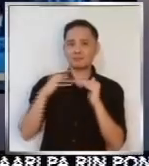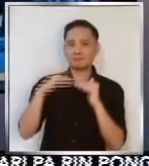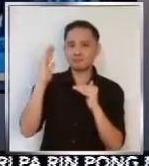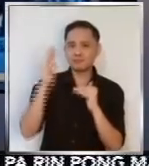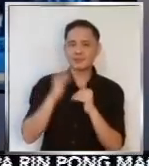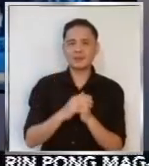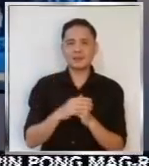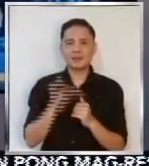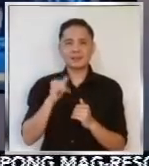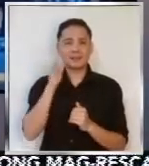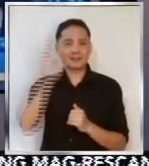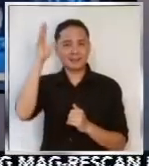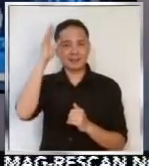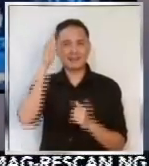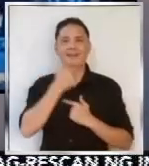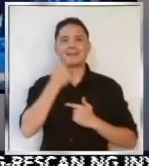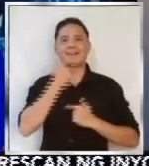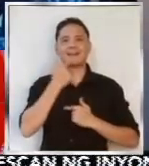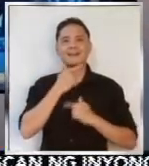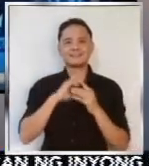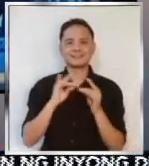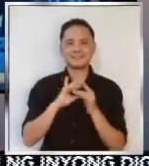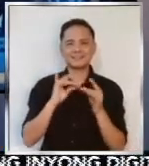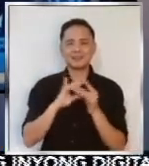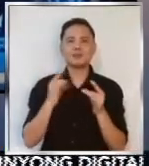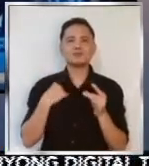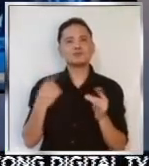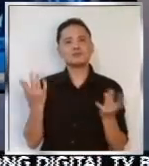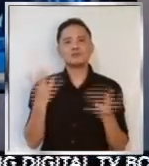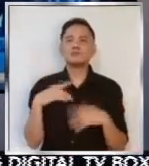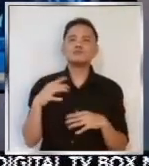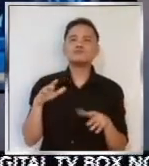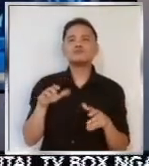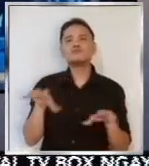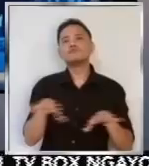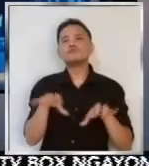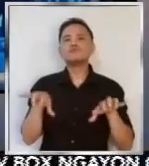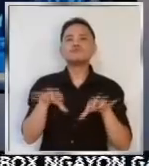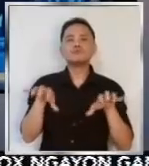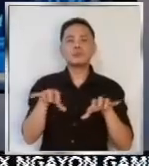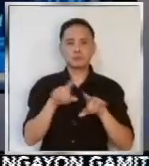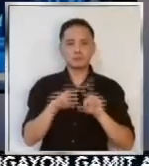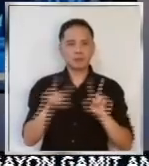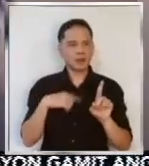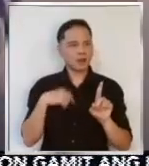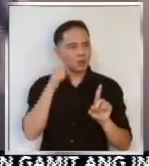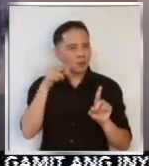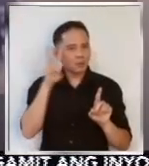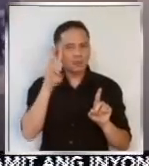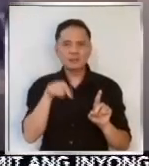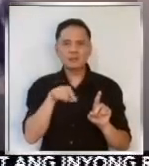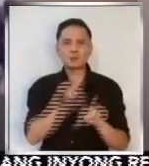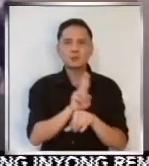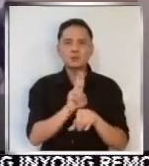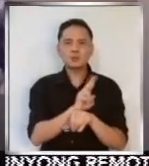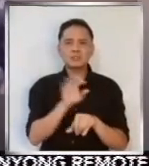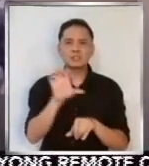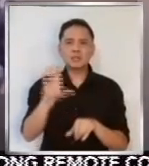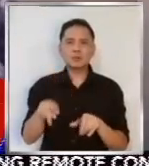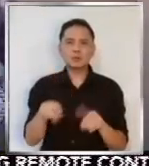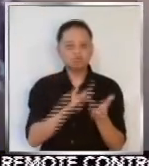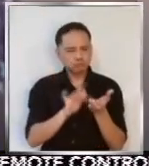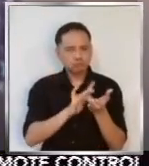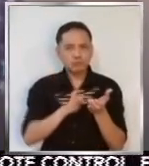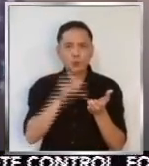bata, abala sila sa gawaing bahay. Kaya hindi nila namalayang ginagamit na ng bata ang food delivery service app. May kausapin ko kasi ako that time